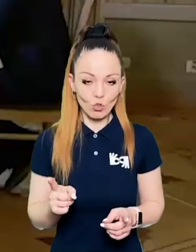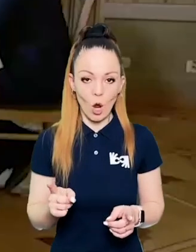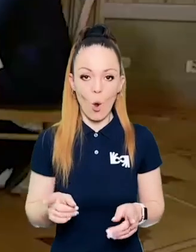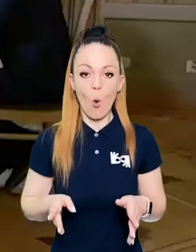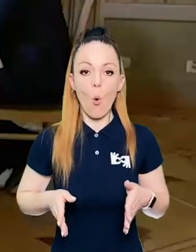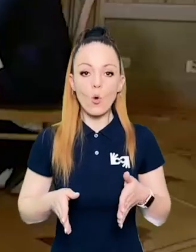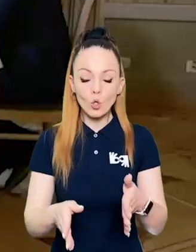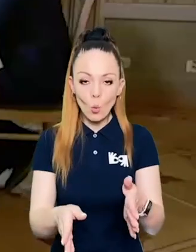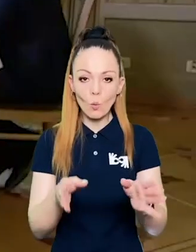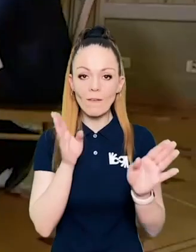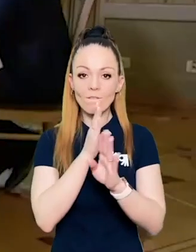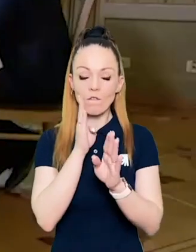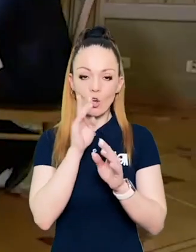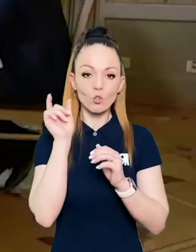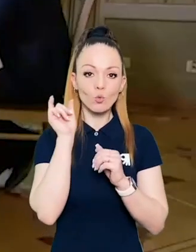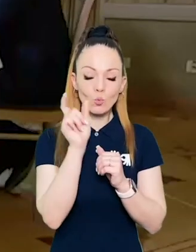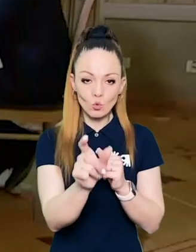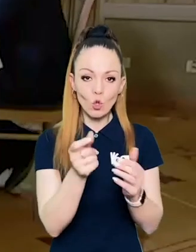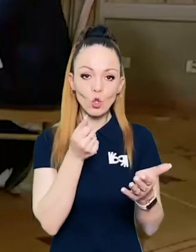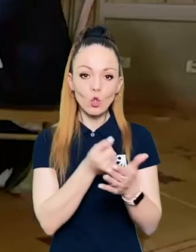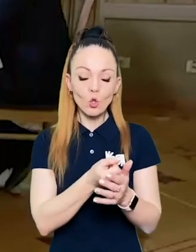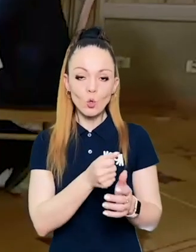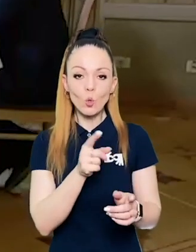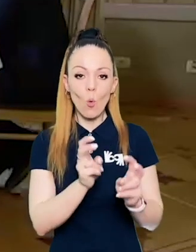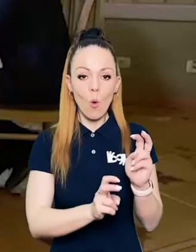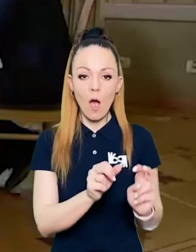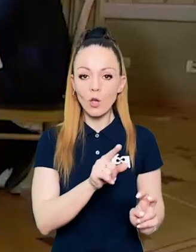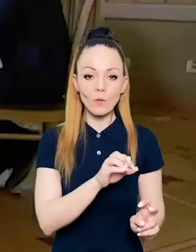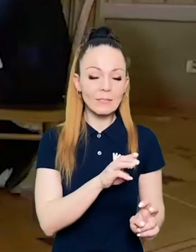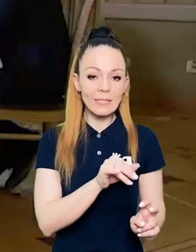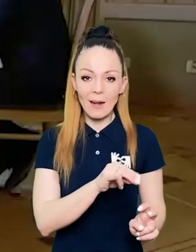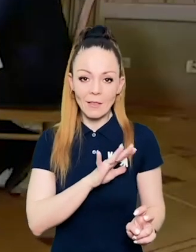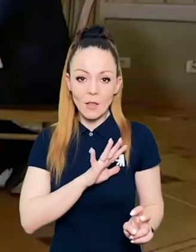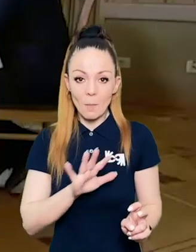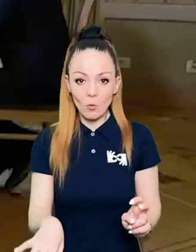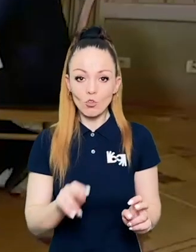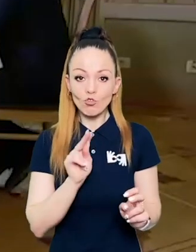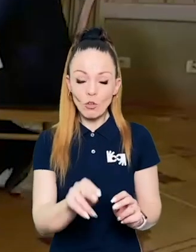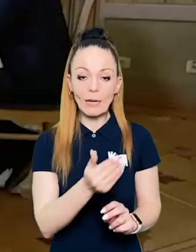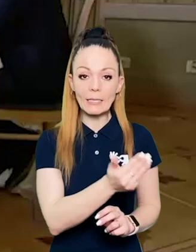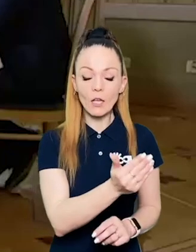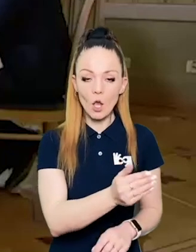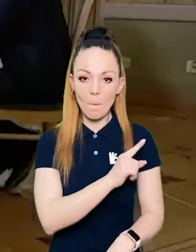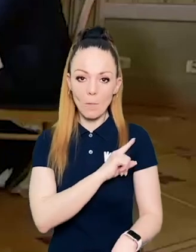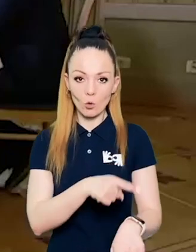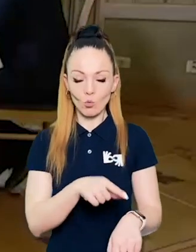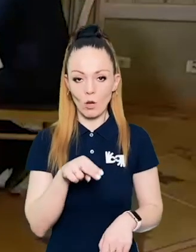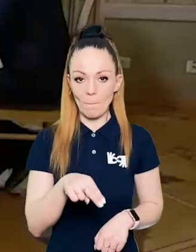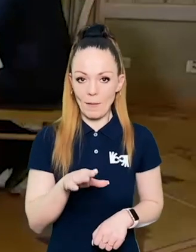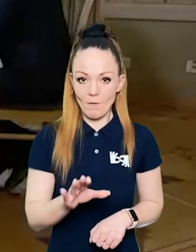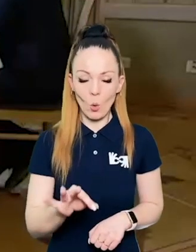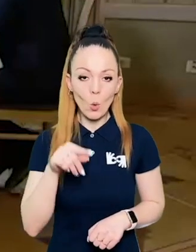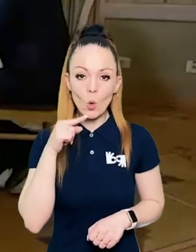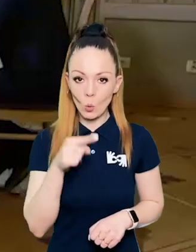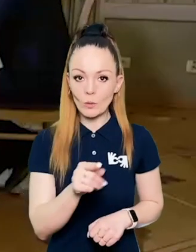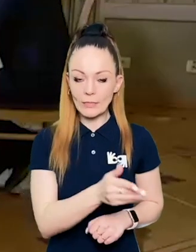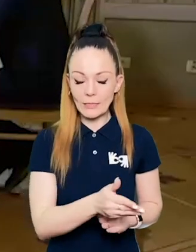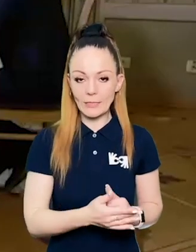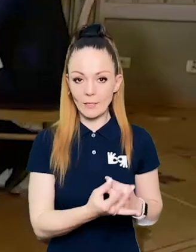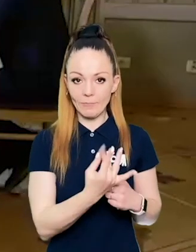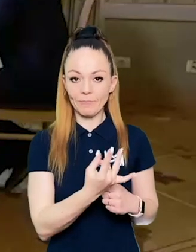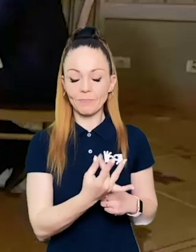що коридорів, воздушних коридорів до Азовсталі не було через їх потужне ПВО